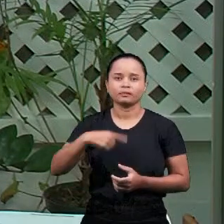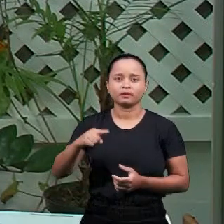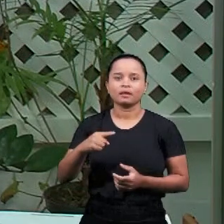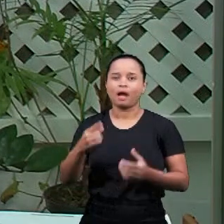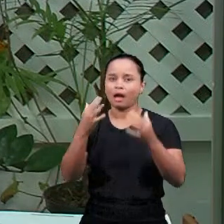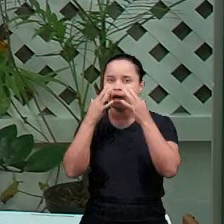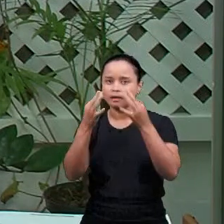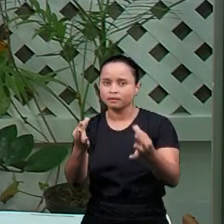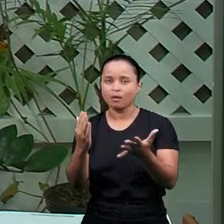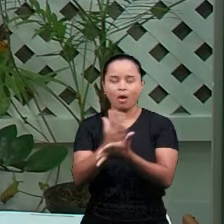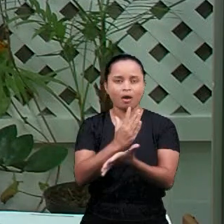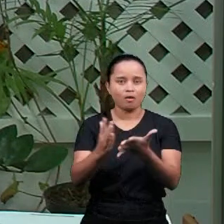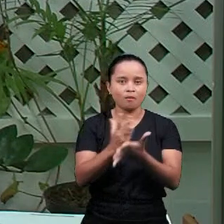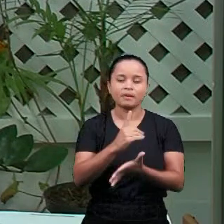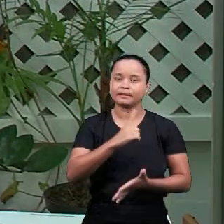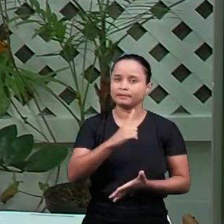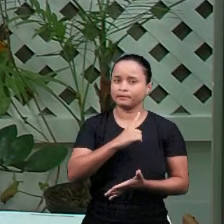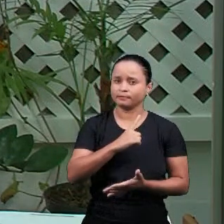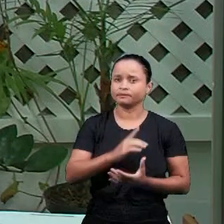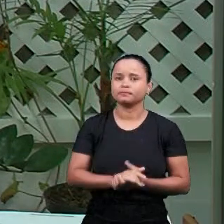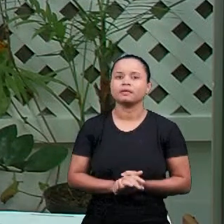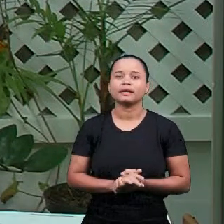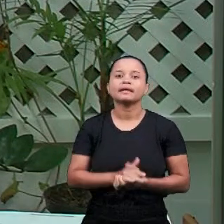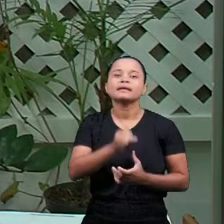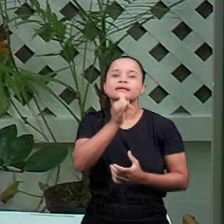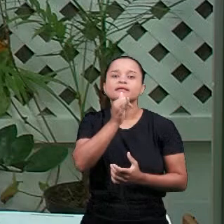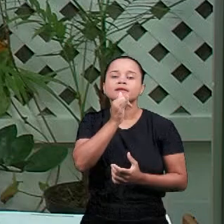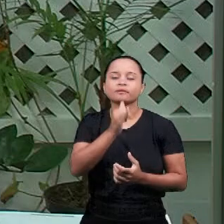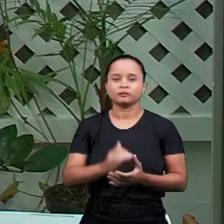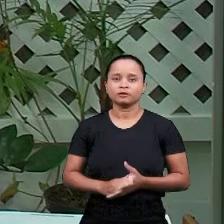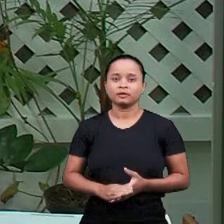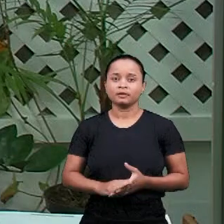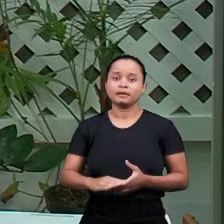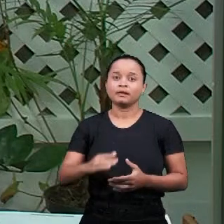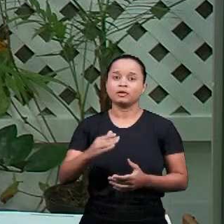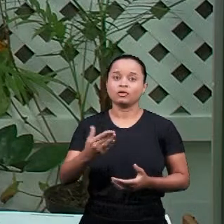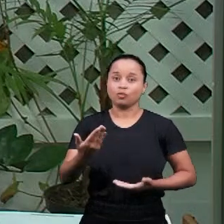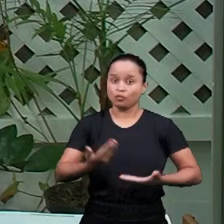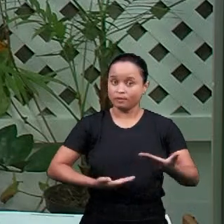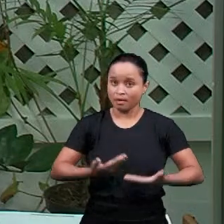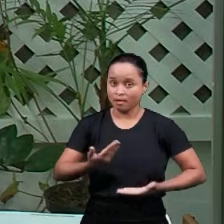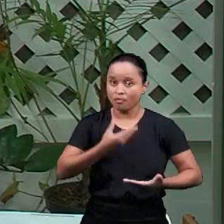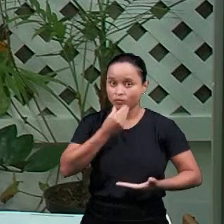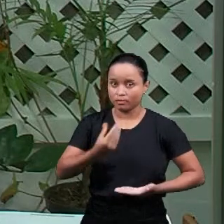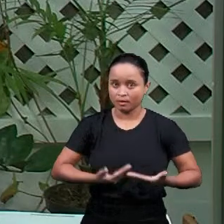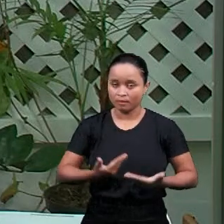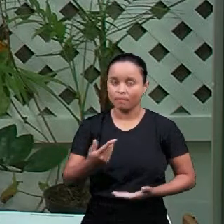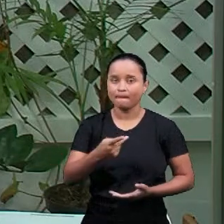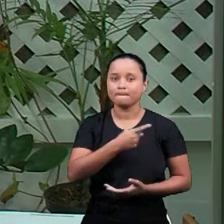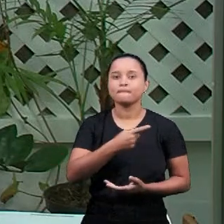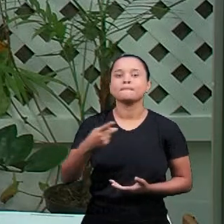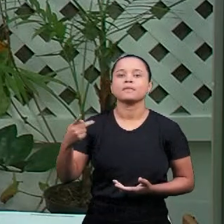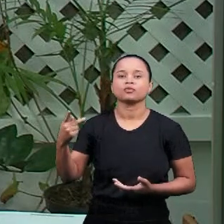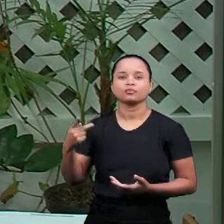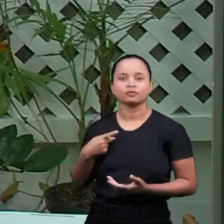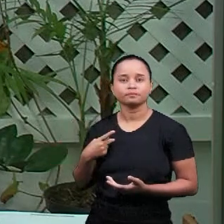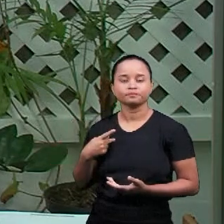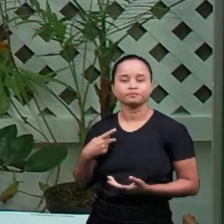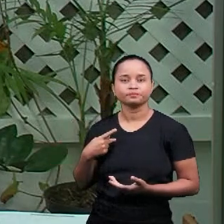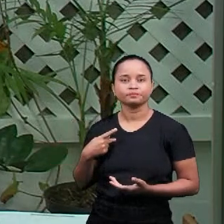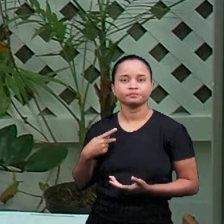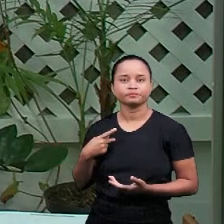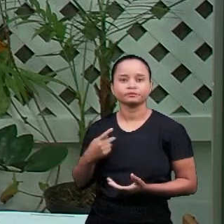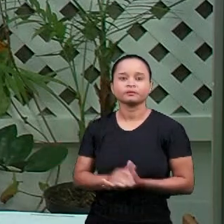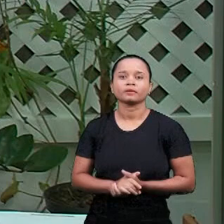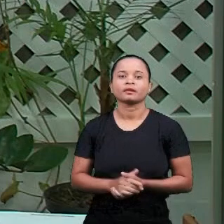quelques observations. Par exemple, ici nous avons un frère qui est un pasteur, le pasteur Gassé. Gassé, il dit le